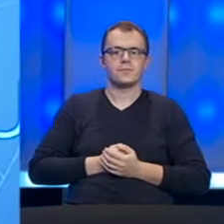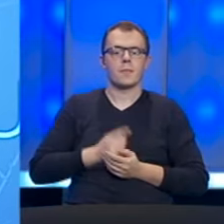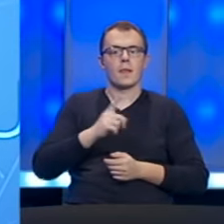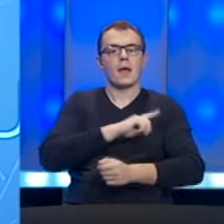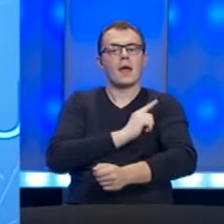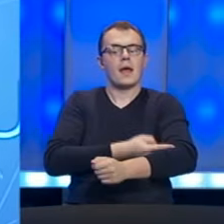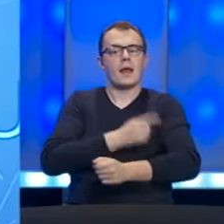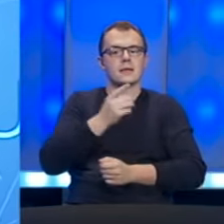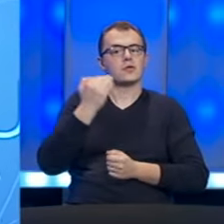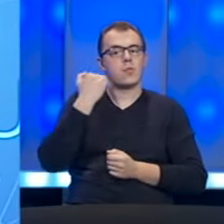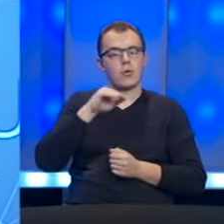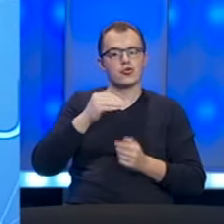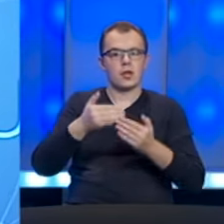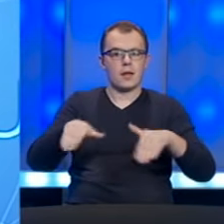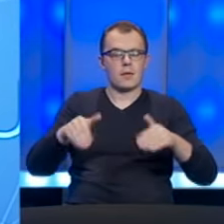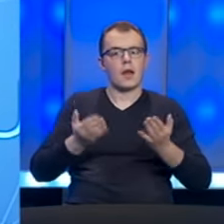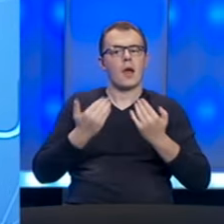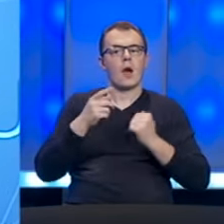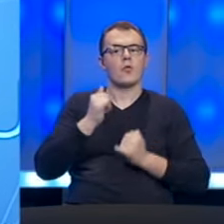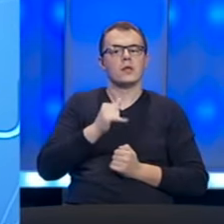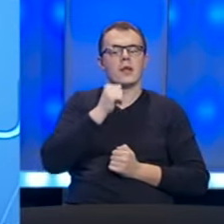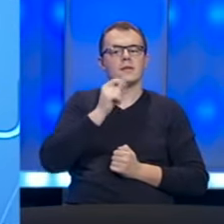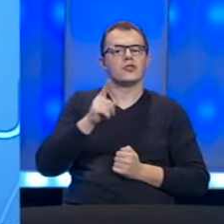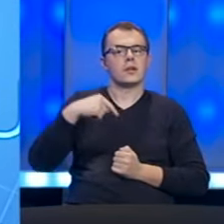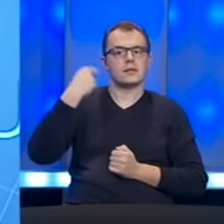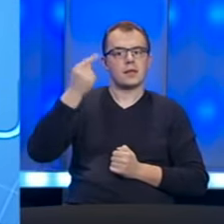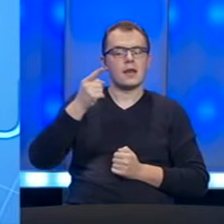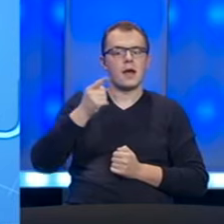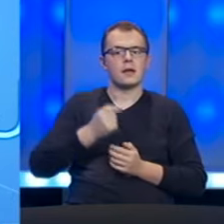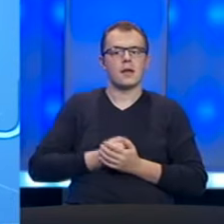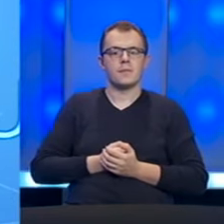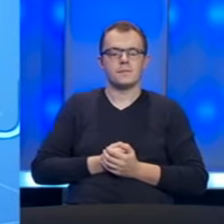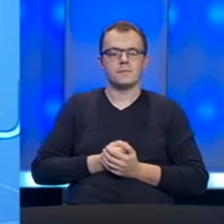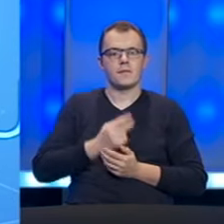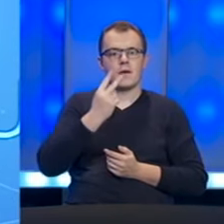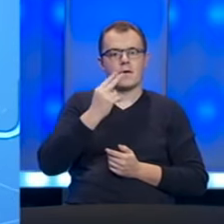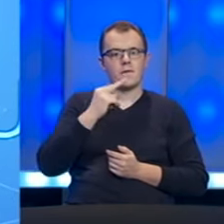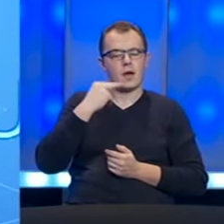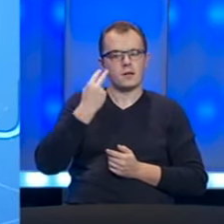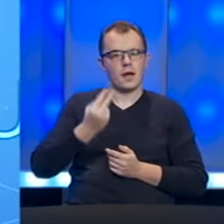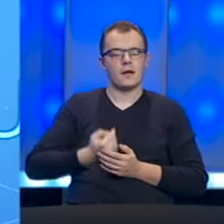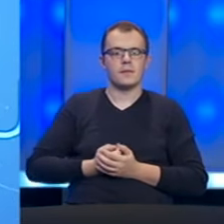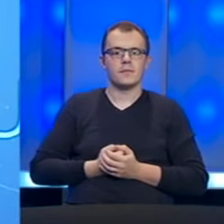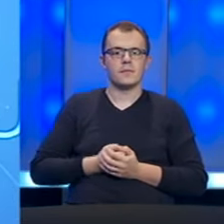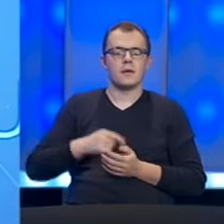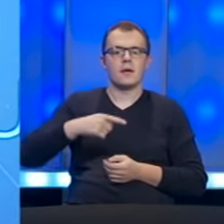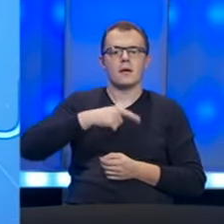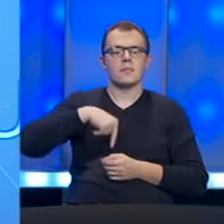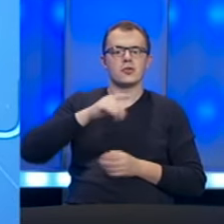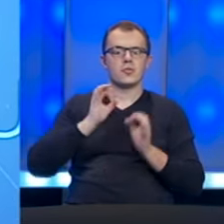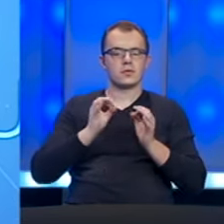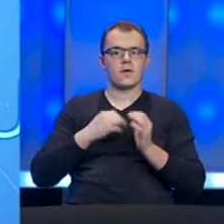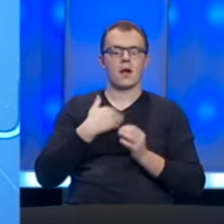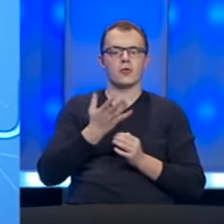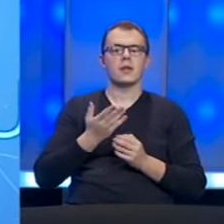snazi su pooštrene mjere kako za današnji, tako i za naredna dva dana. Mi ćemo vam svakako